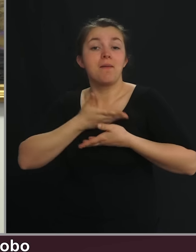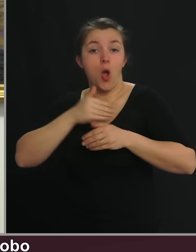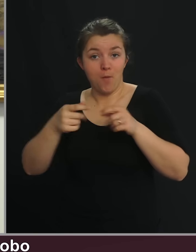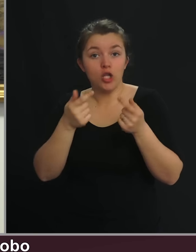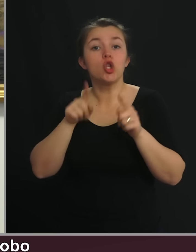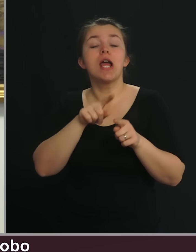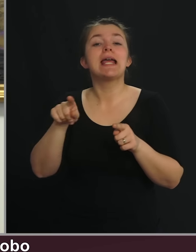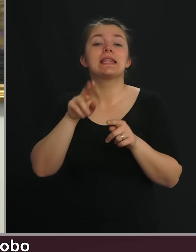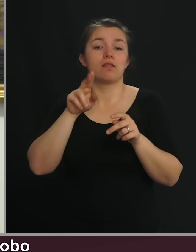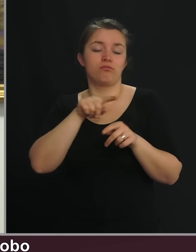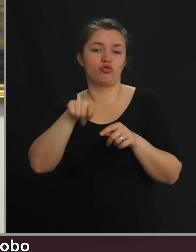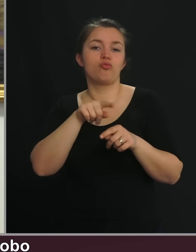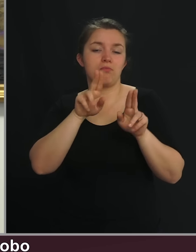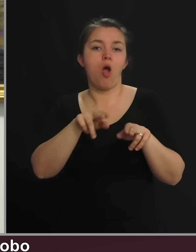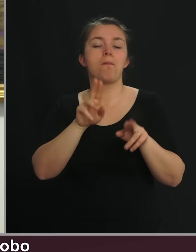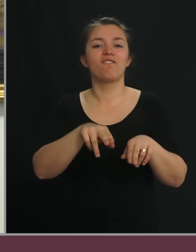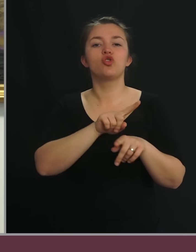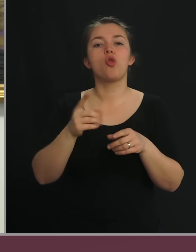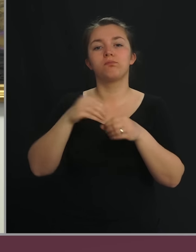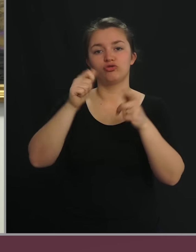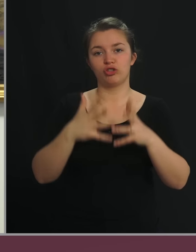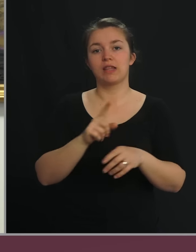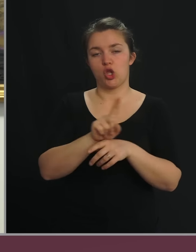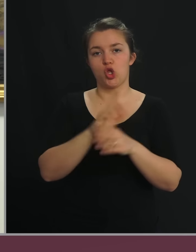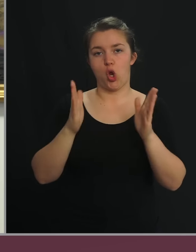pokojnino in so imele prišteto dobo na podlagi osebnih okoliščin.